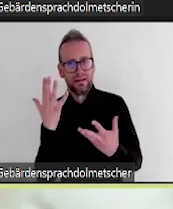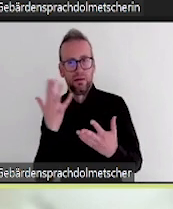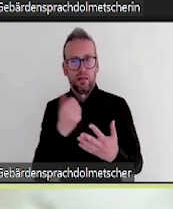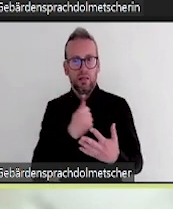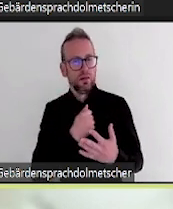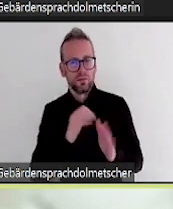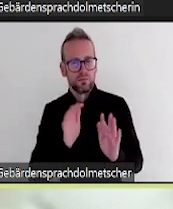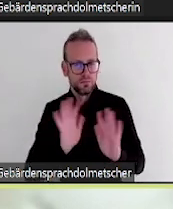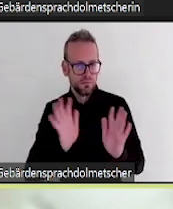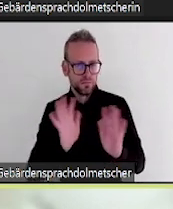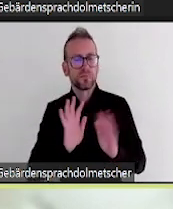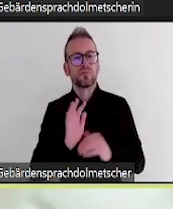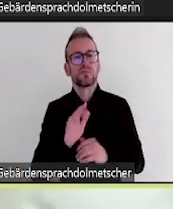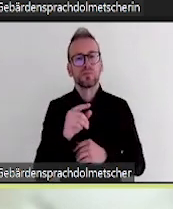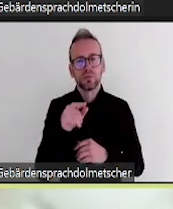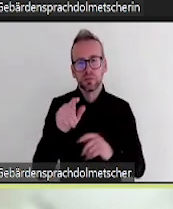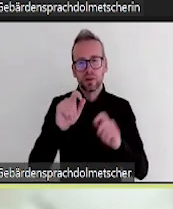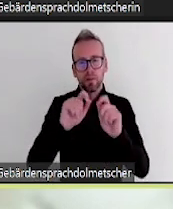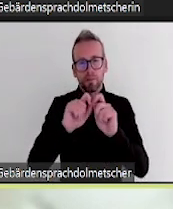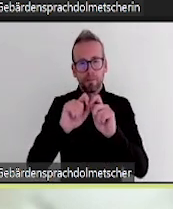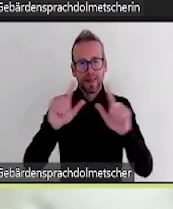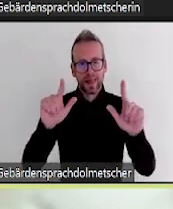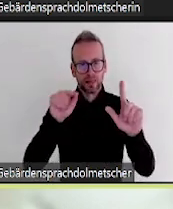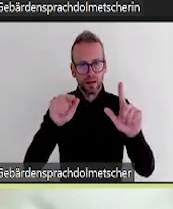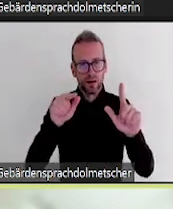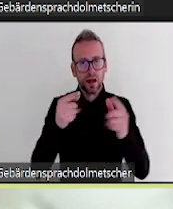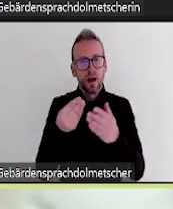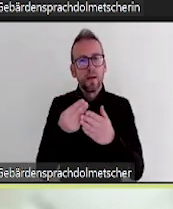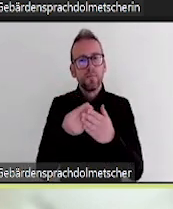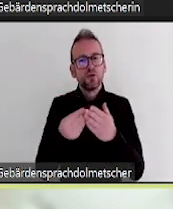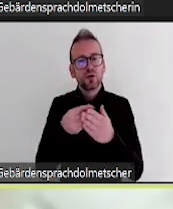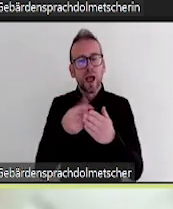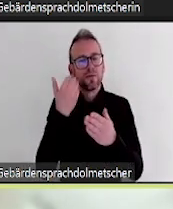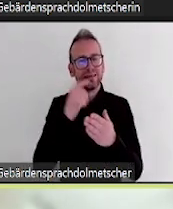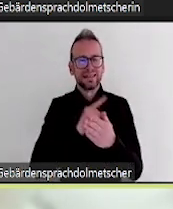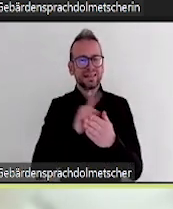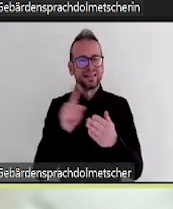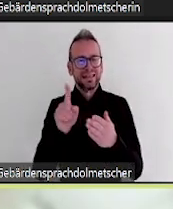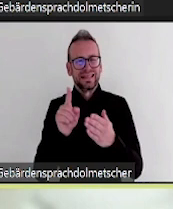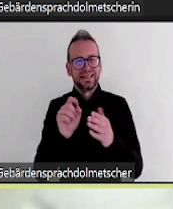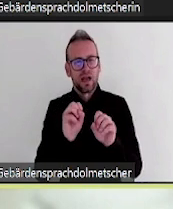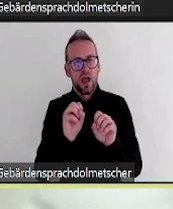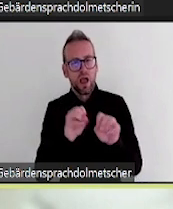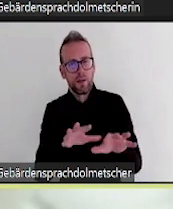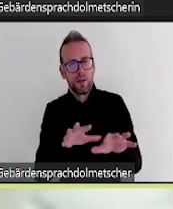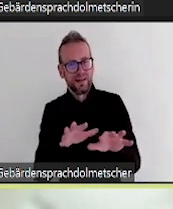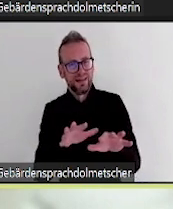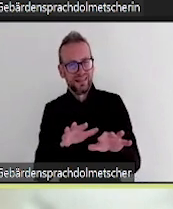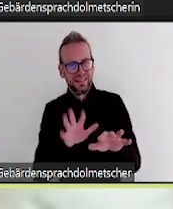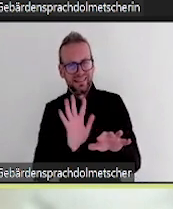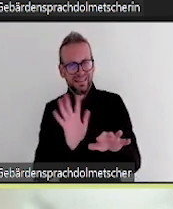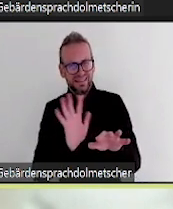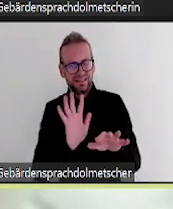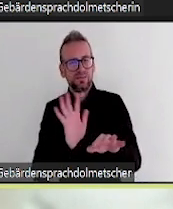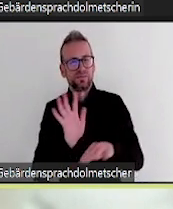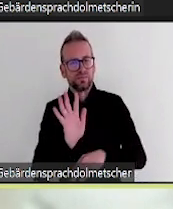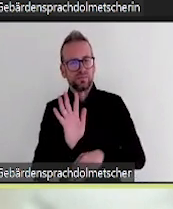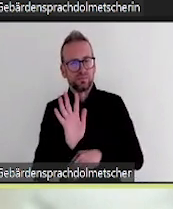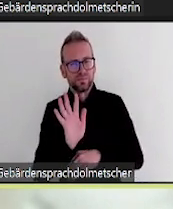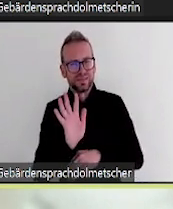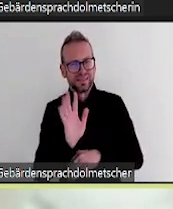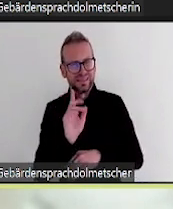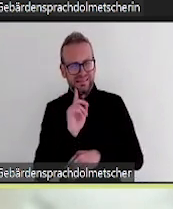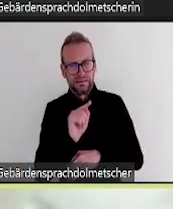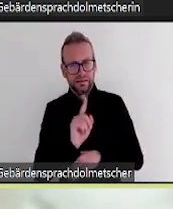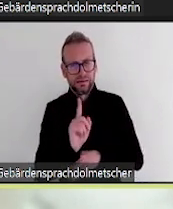viele Inhalte zu Ihrem Bild und dann haben Sie schon einen großen Part erledigt. Das zweite Don't ist,